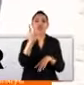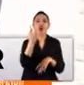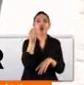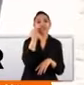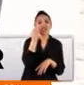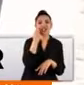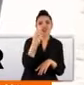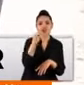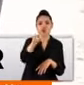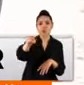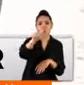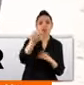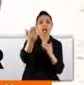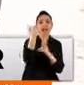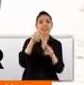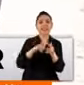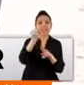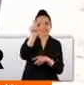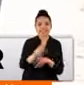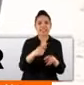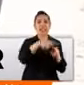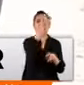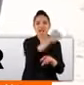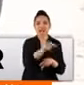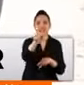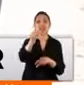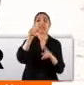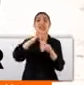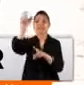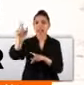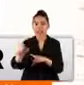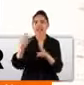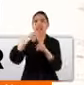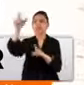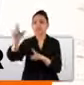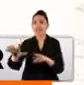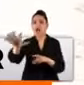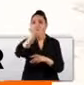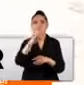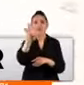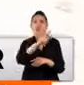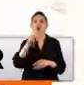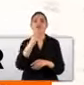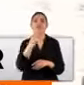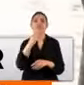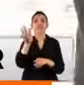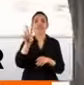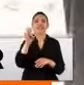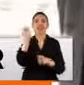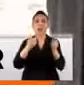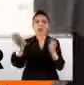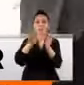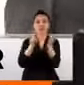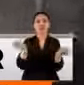Ayfer'i görüyorsunuz. Onun arkasında Nida, onun arkasında Derya ve onun arkasında da Dilek. Onlar 4 kadın vale. Zor bir